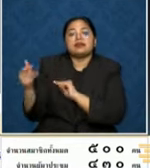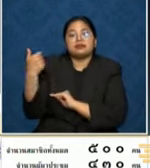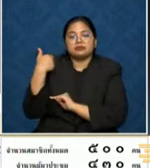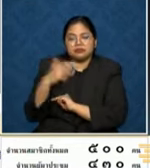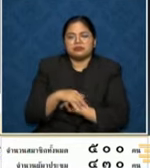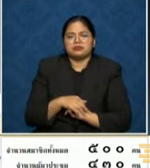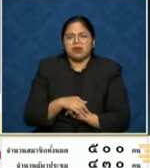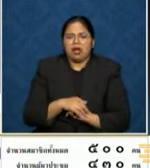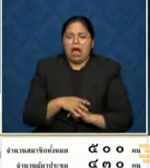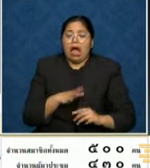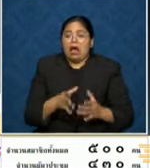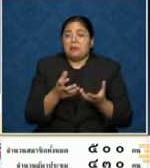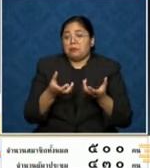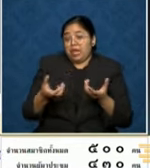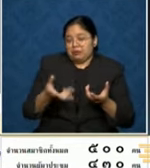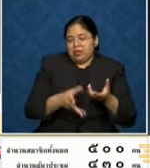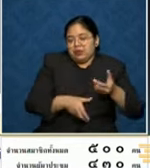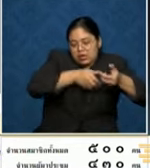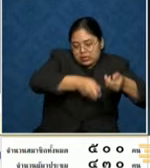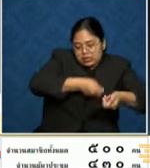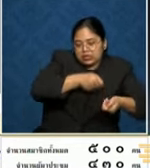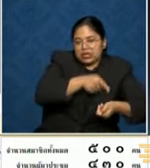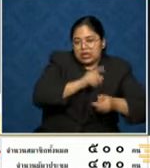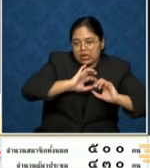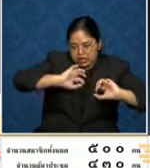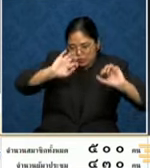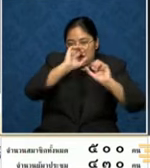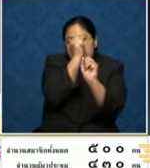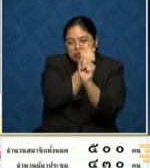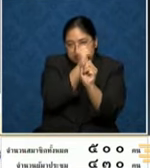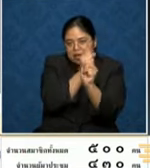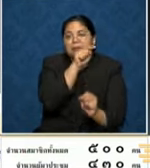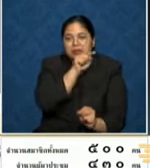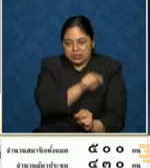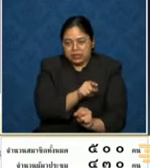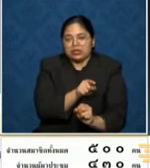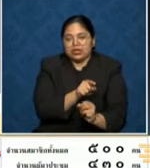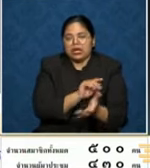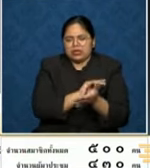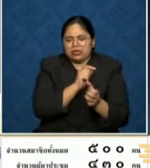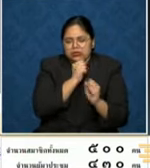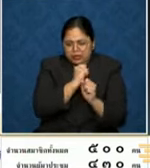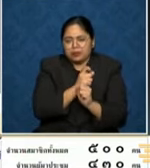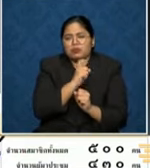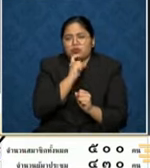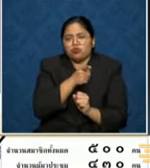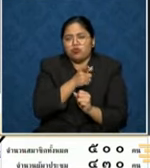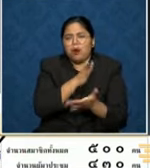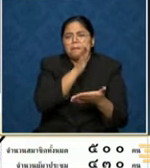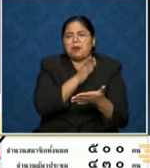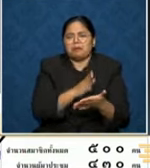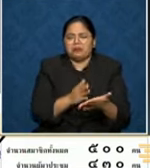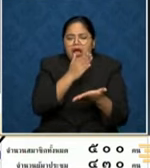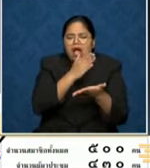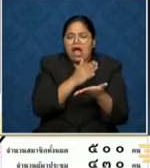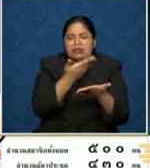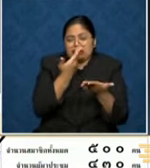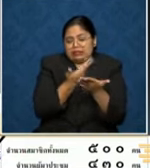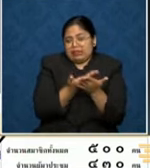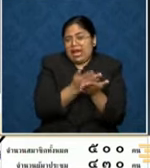ภาคเกษตรรัฐบาลได้มีการดำเนินการในเรื่องนี้ครับท่านประธานครับผมขออนุญาตว่าภาคหนี้เกษตรกรต่างๆที่เกิดขึ้น3